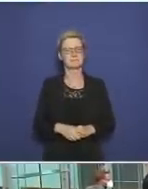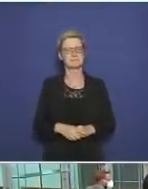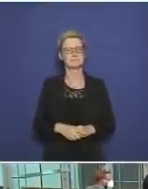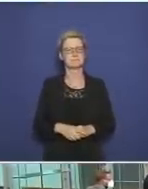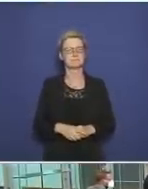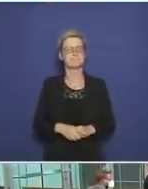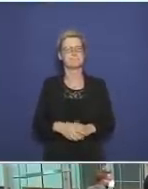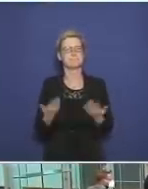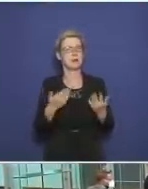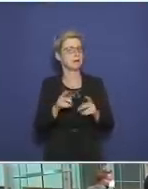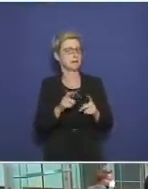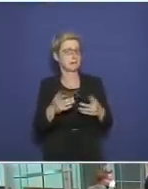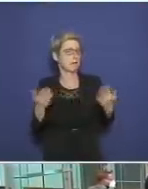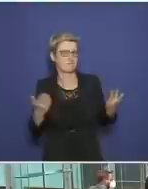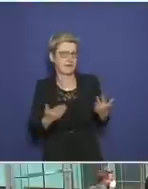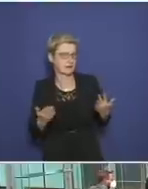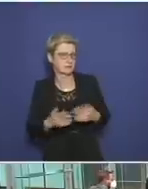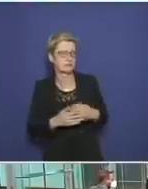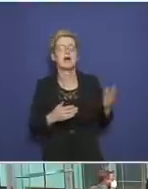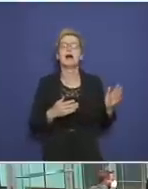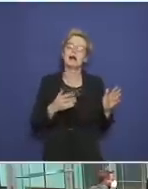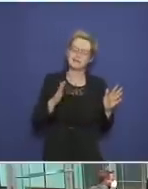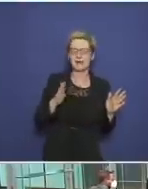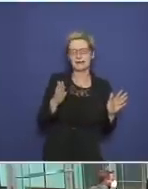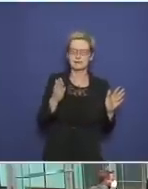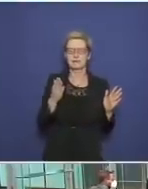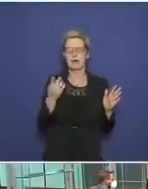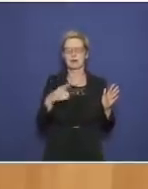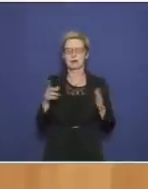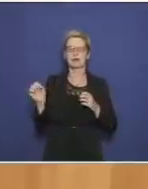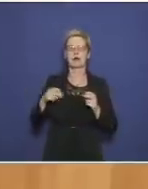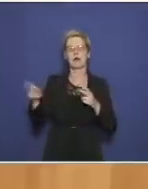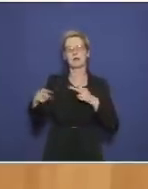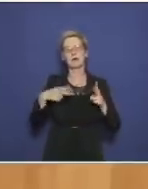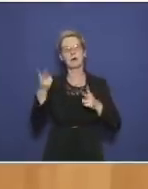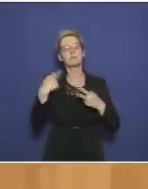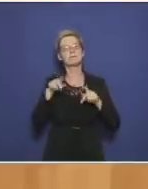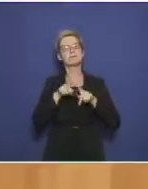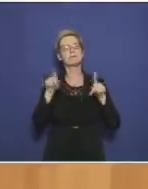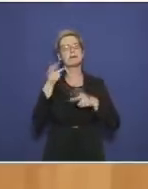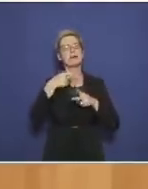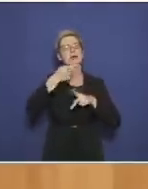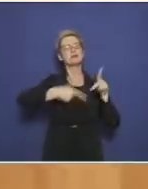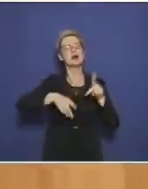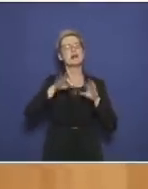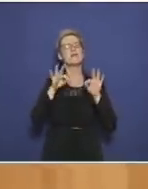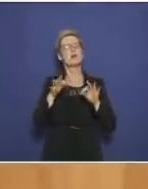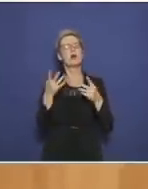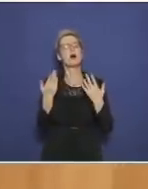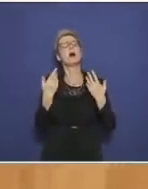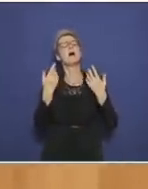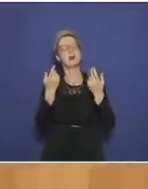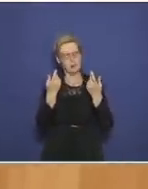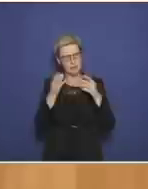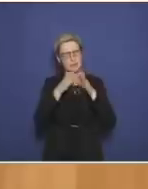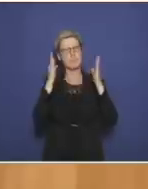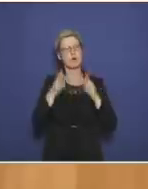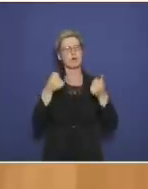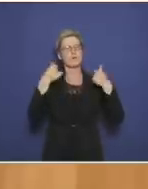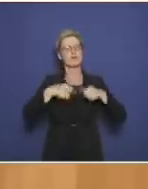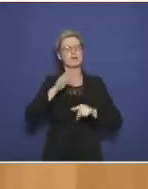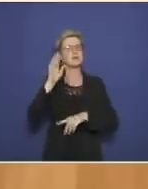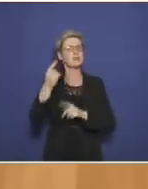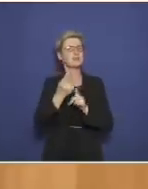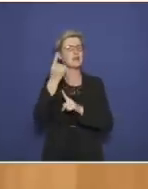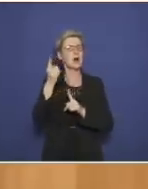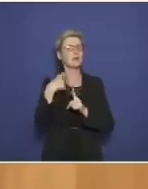Worum geht's denn? Sonst fühlt sich vielleicht jemand anders angesprochen. Es geht um den Bericht über mögliche Verschärfungen für Gebäude, Pflicht Solardächer ab dem kommenden Jahr,